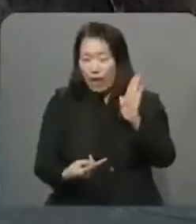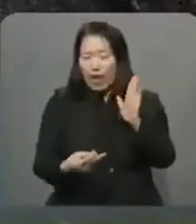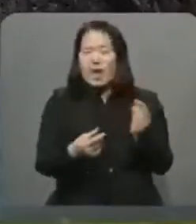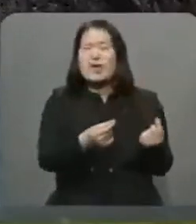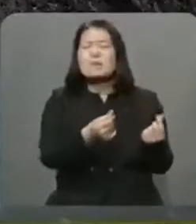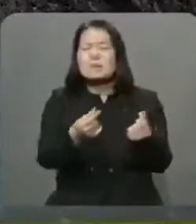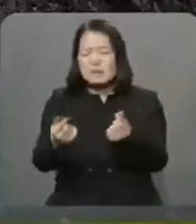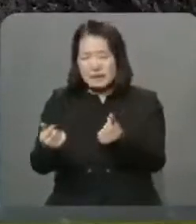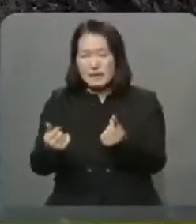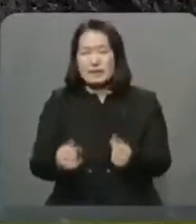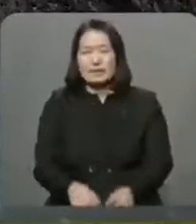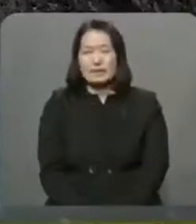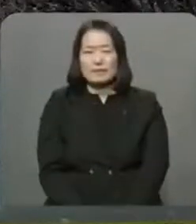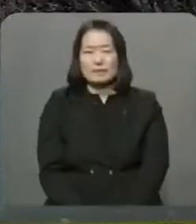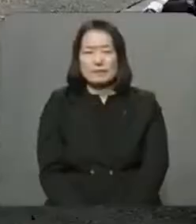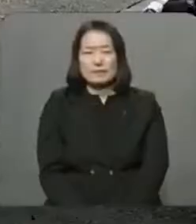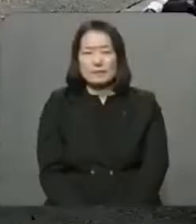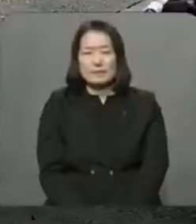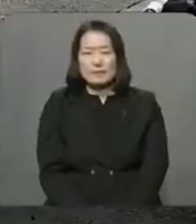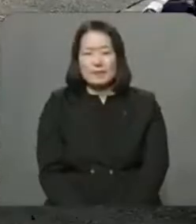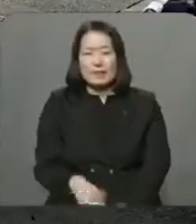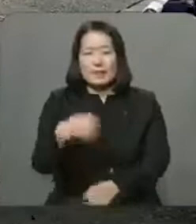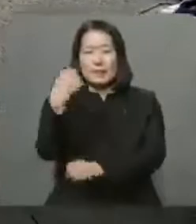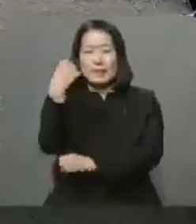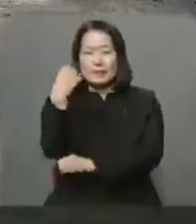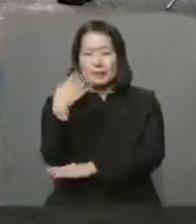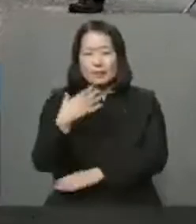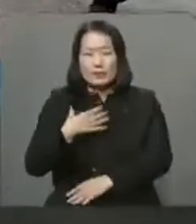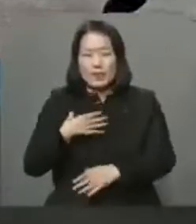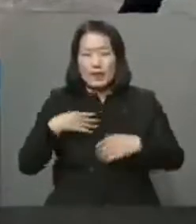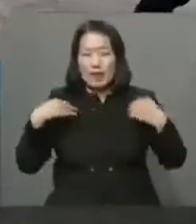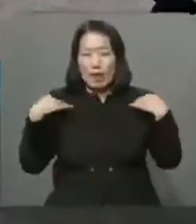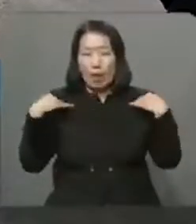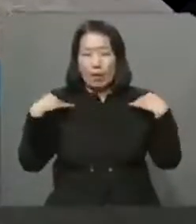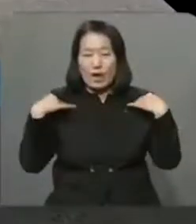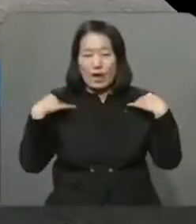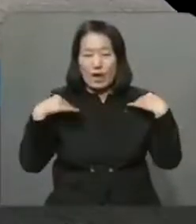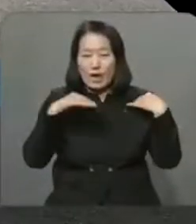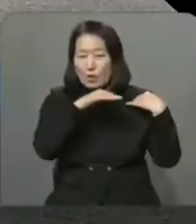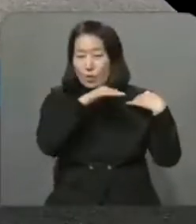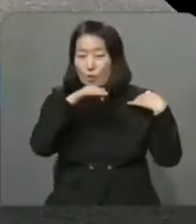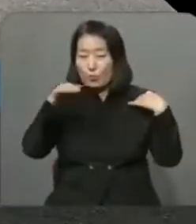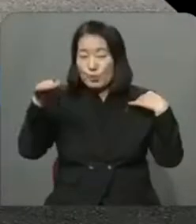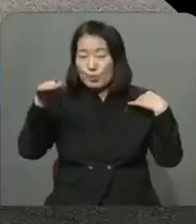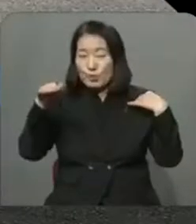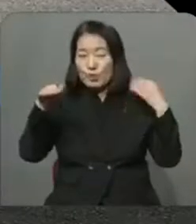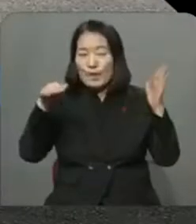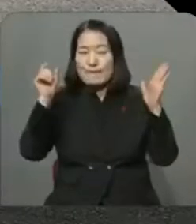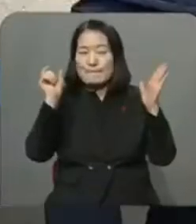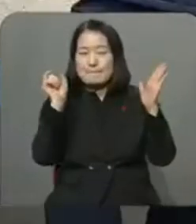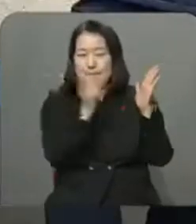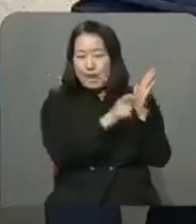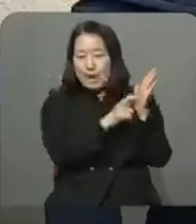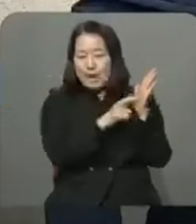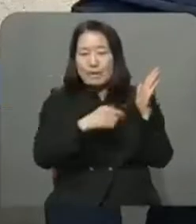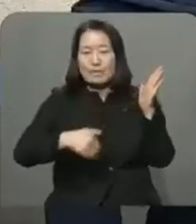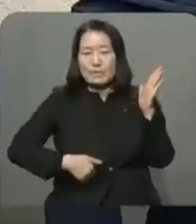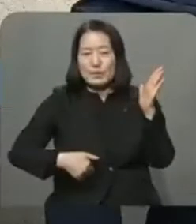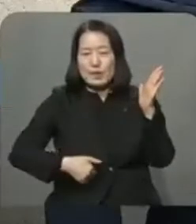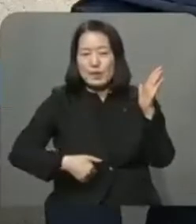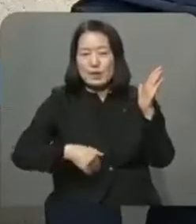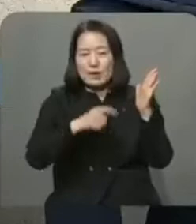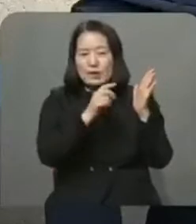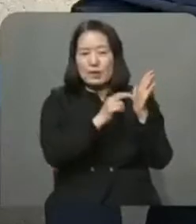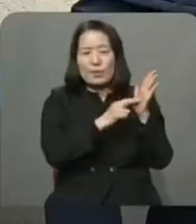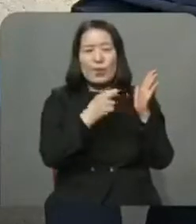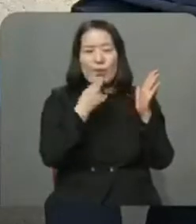비슷한 유형으로 추정됩니다. 기본적으로 이제 자기 가슴이라든가 이제 그 어깨 높이에 하늘을 받고 갔어야 되는데 그걸 설치 안